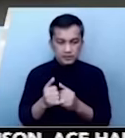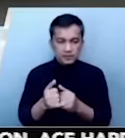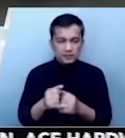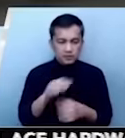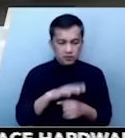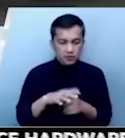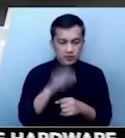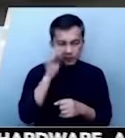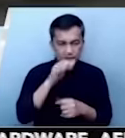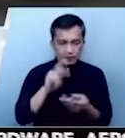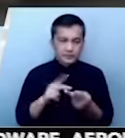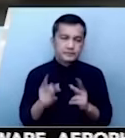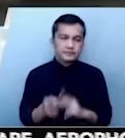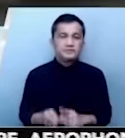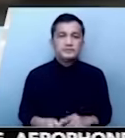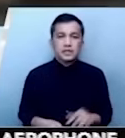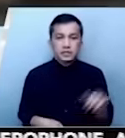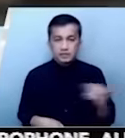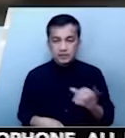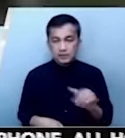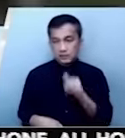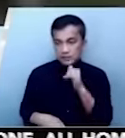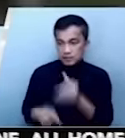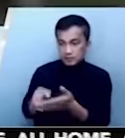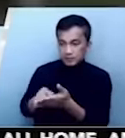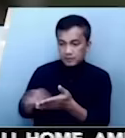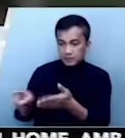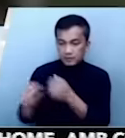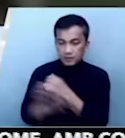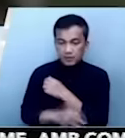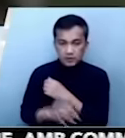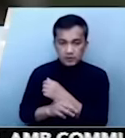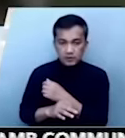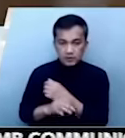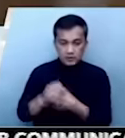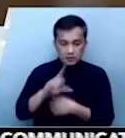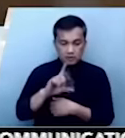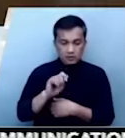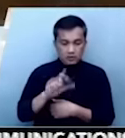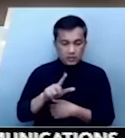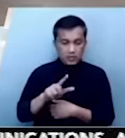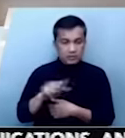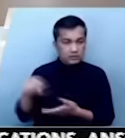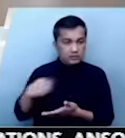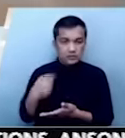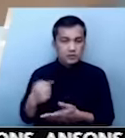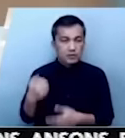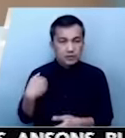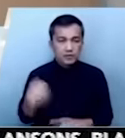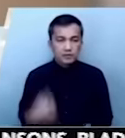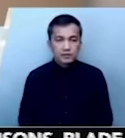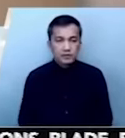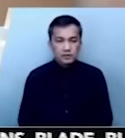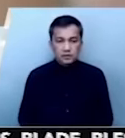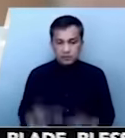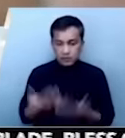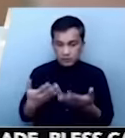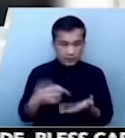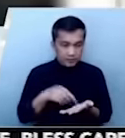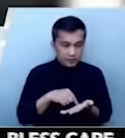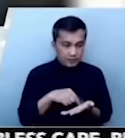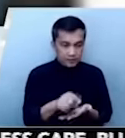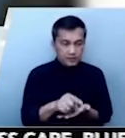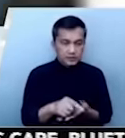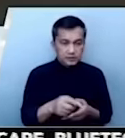Tulad na lang, kung hindi mabayaran ng foreign forwarder ang local deconsolidator, wala rin daw itong pambayad para ma-release ang